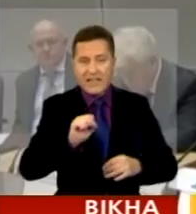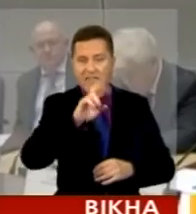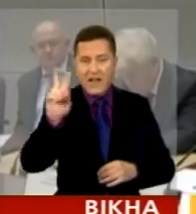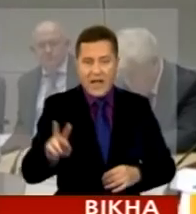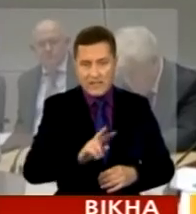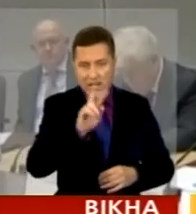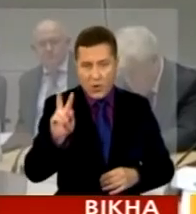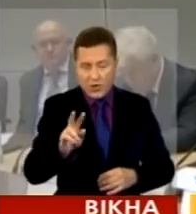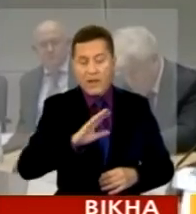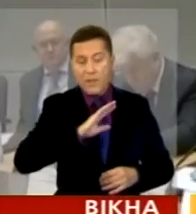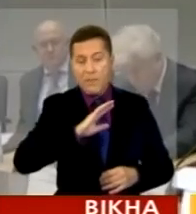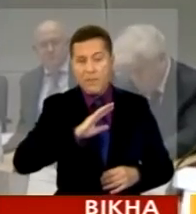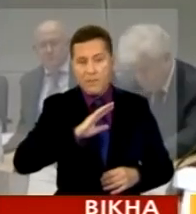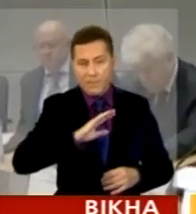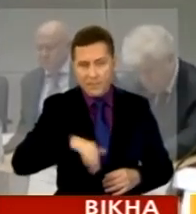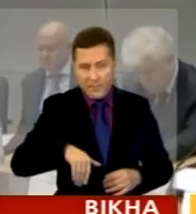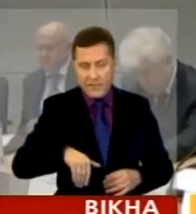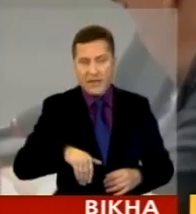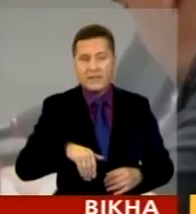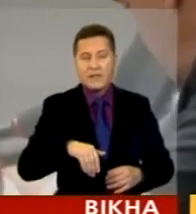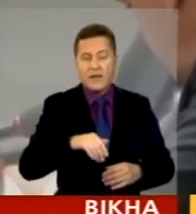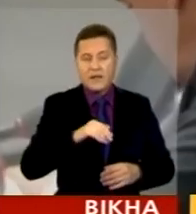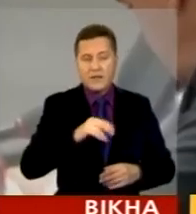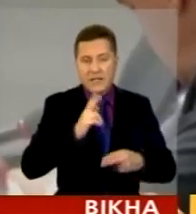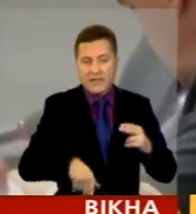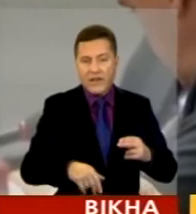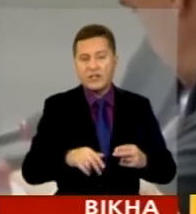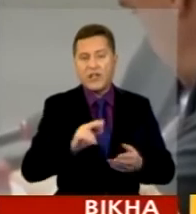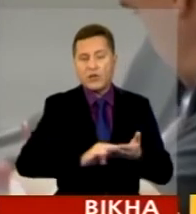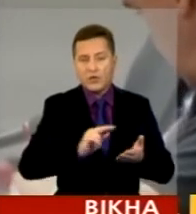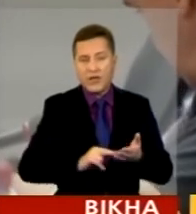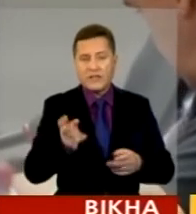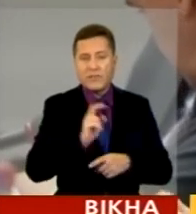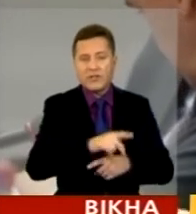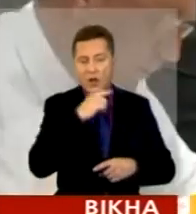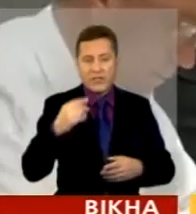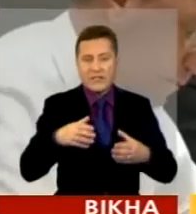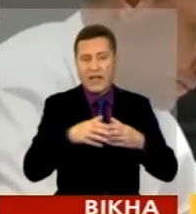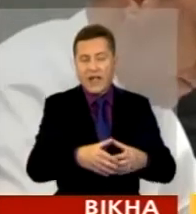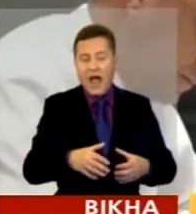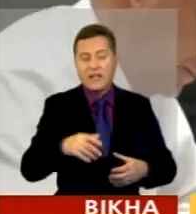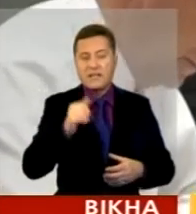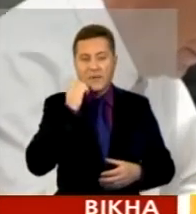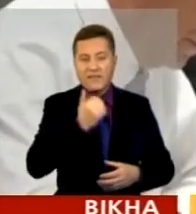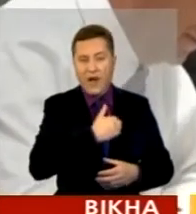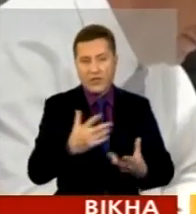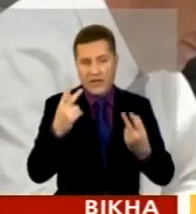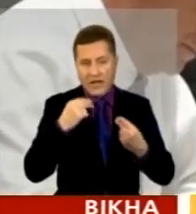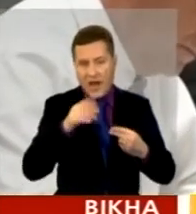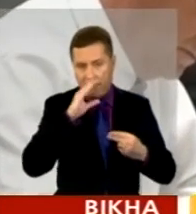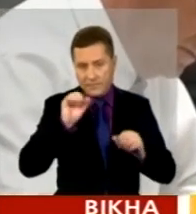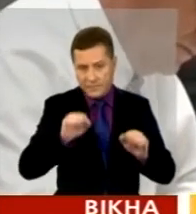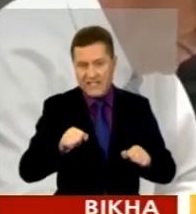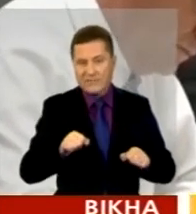12 годин. По завершенню до журналістів підійшла лише російська делегація. Москва хоче фінансових гарантій спроможності України платити за